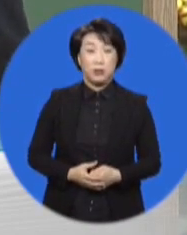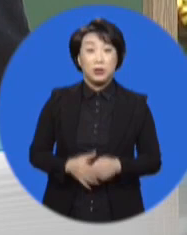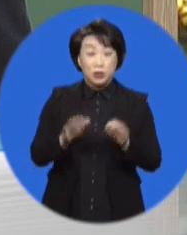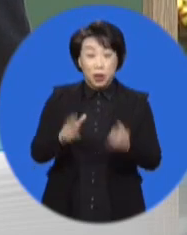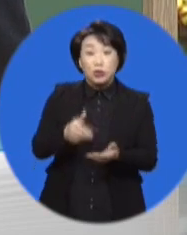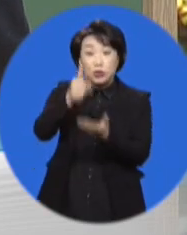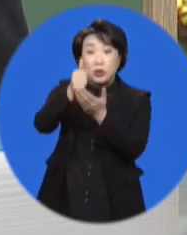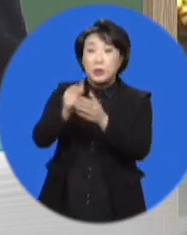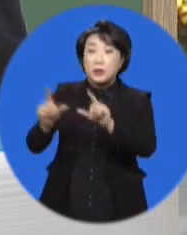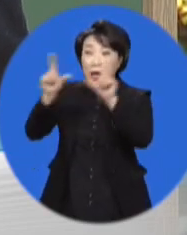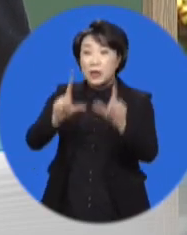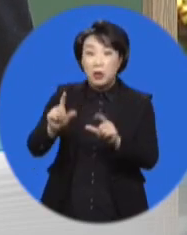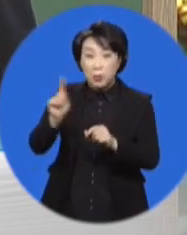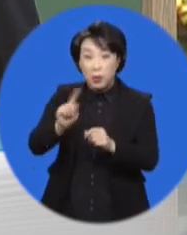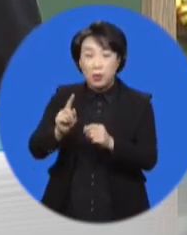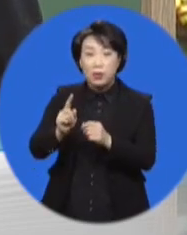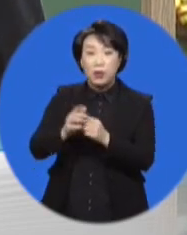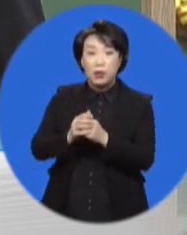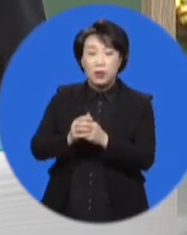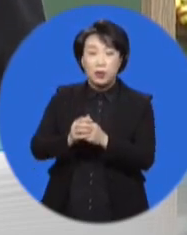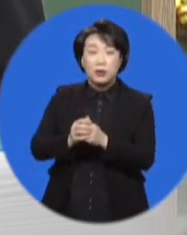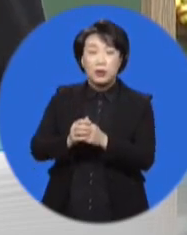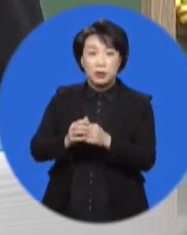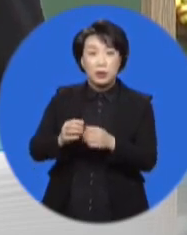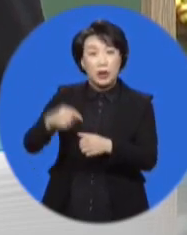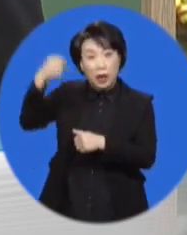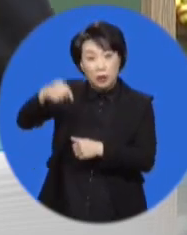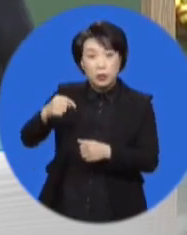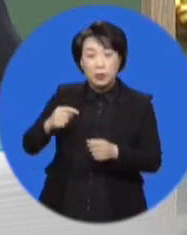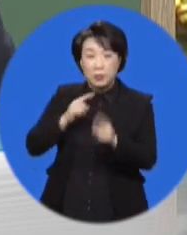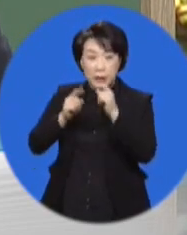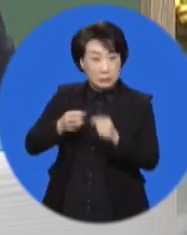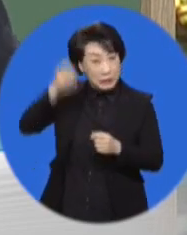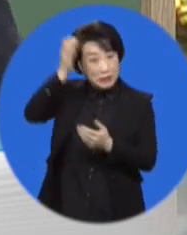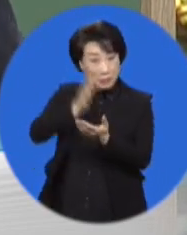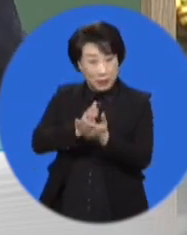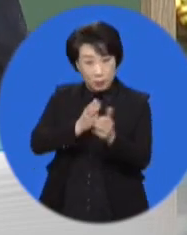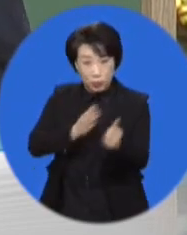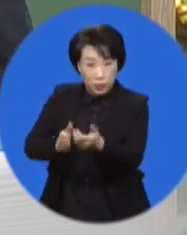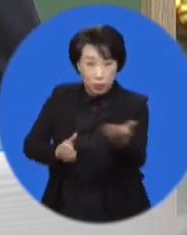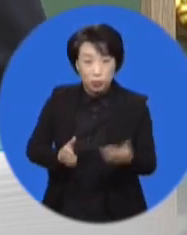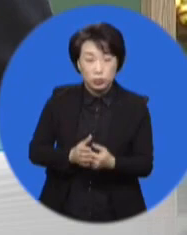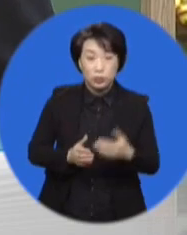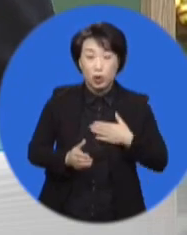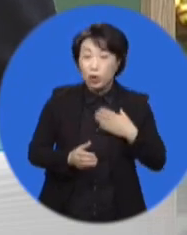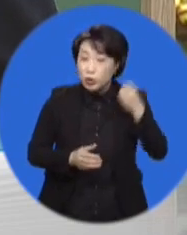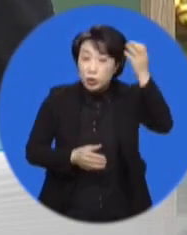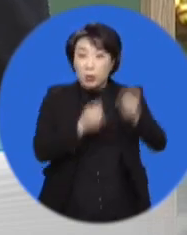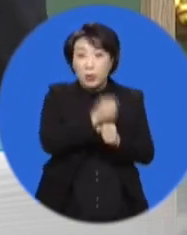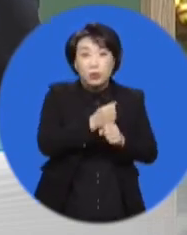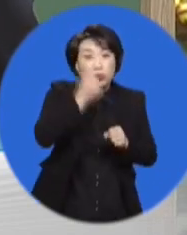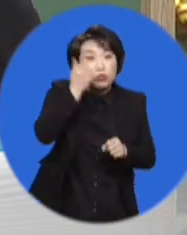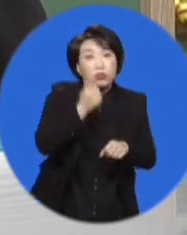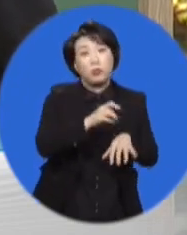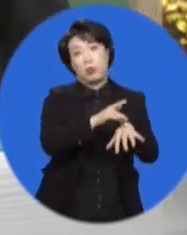주님이 어떻게 살아라고 하신 말씀을 잊어버리지 말라. 아멘. 잊어버린 게 맨 주님 이름이요.